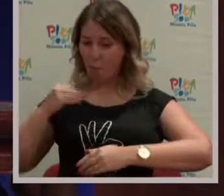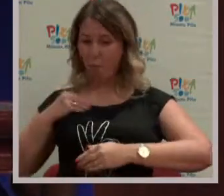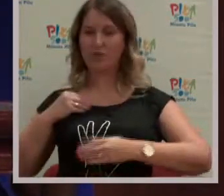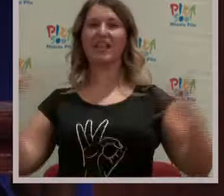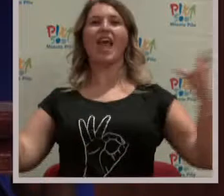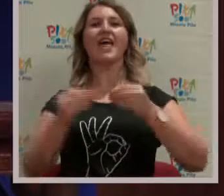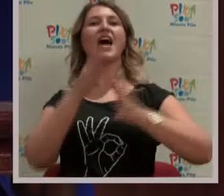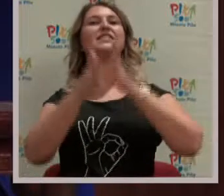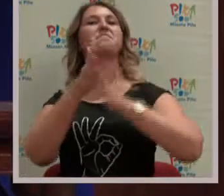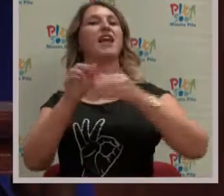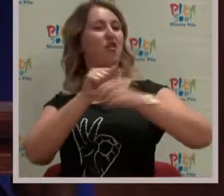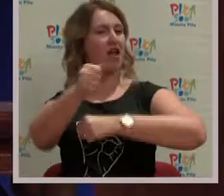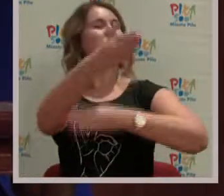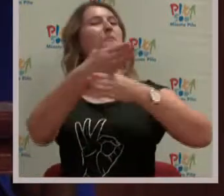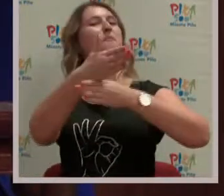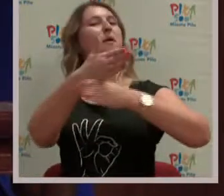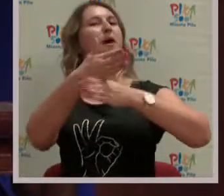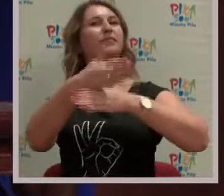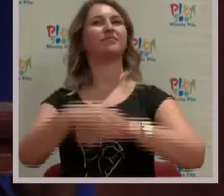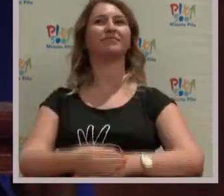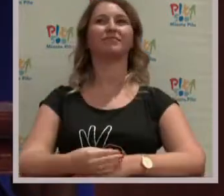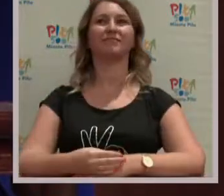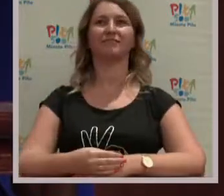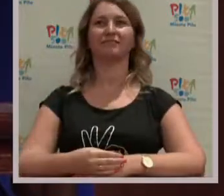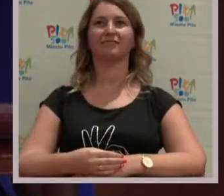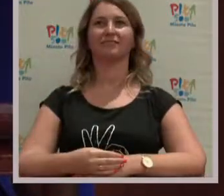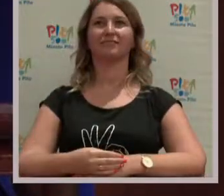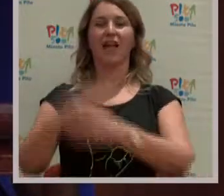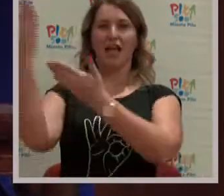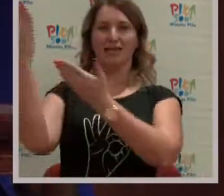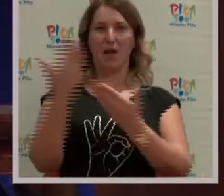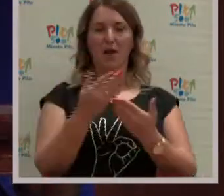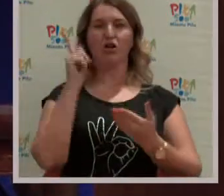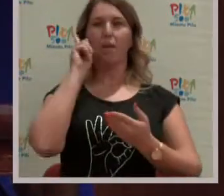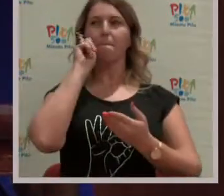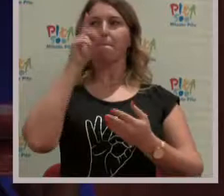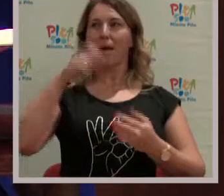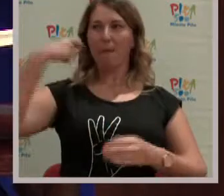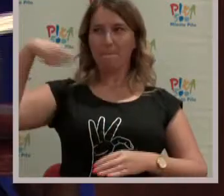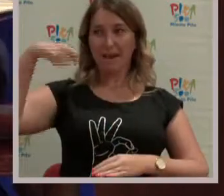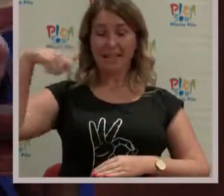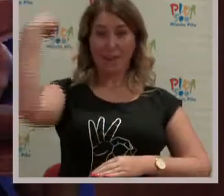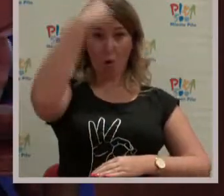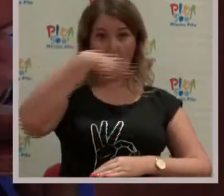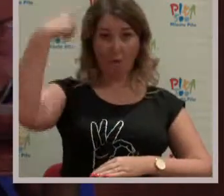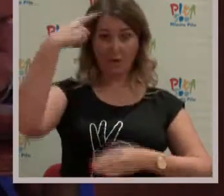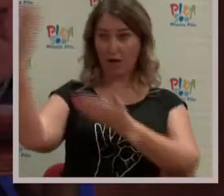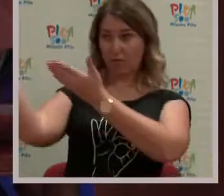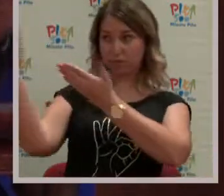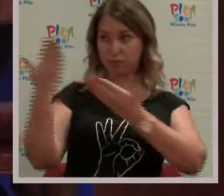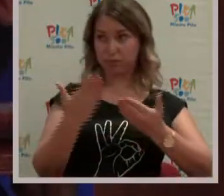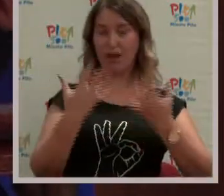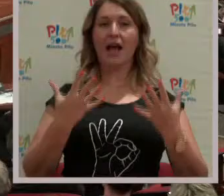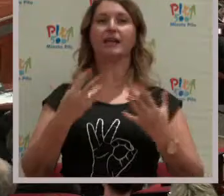miganiu należy do Piły. Także bardzo prosiłbym teraz pana prezydenta Piotra Głowskiego na scenę.